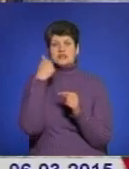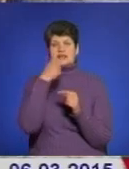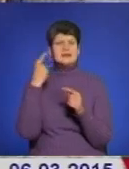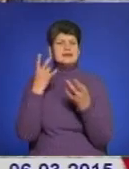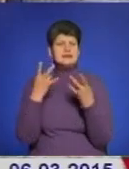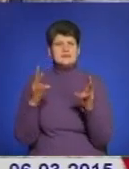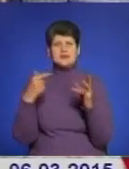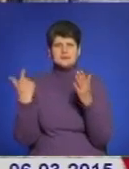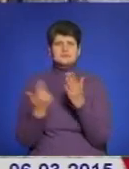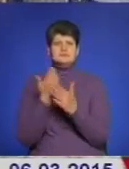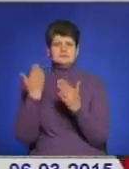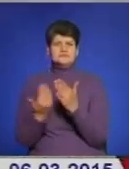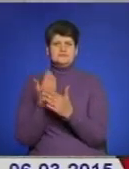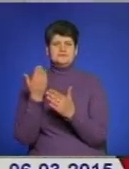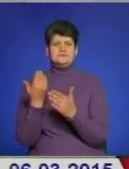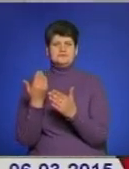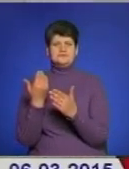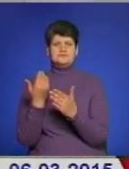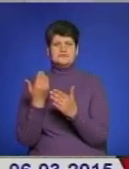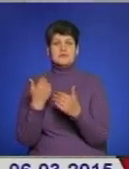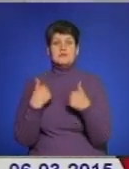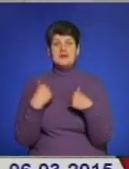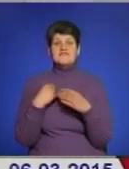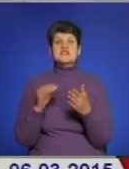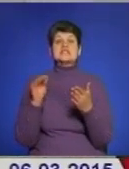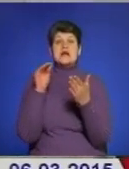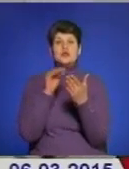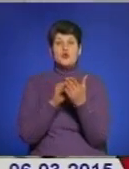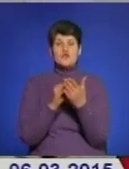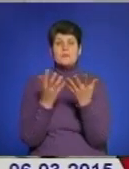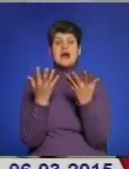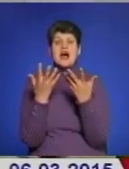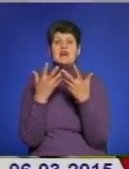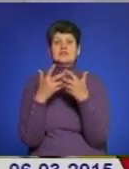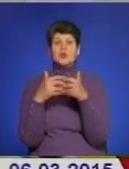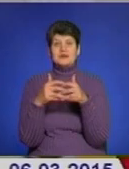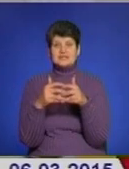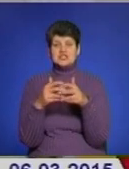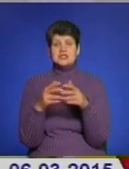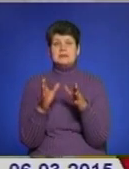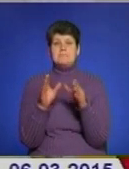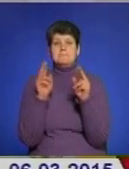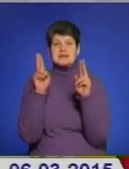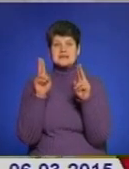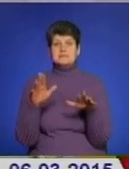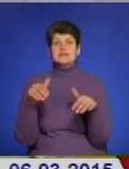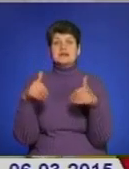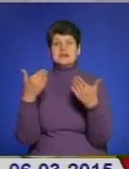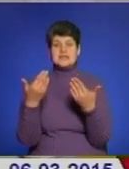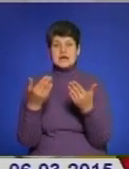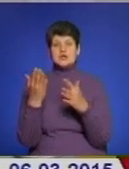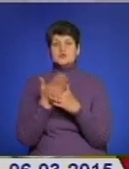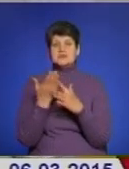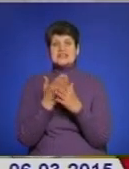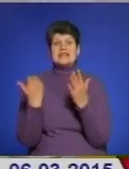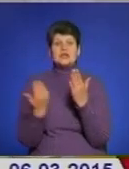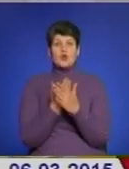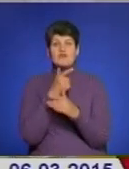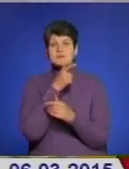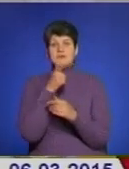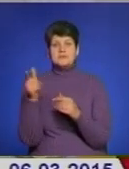потрібно буде поновлювати. Ми встановлюємо автоматичний принцип надання субсидій на новий період. Тобто